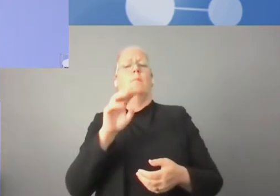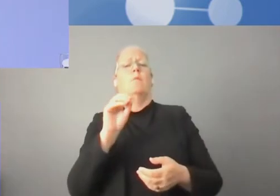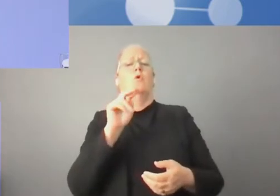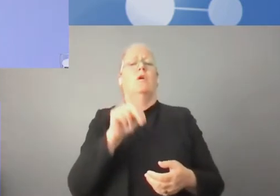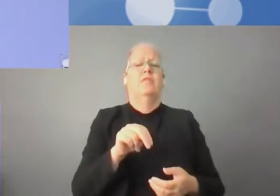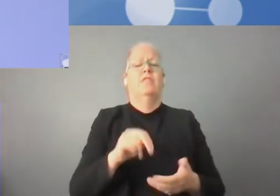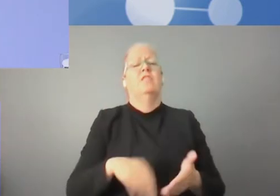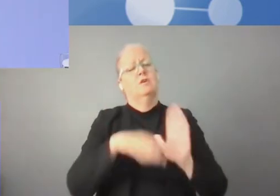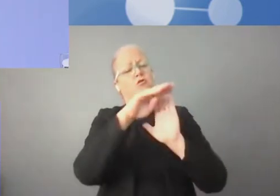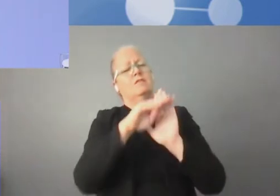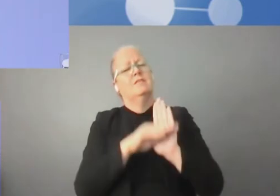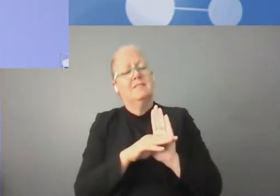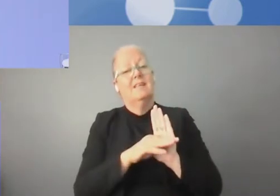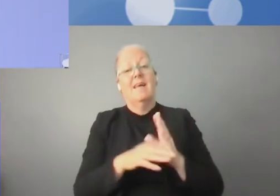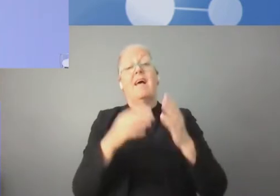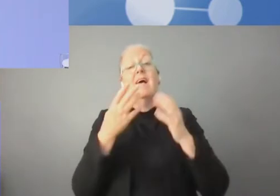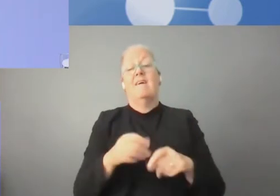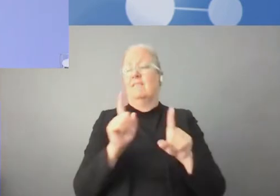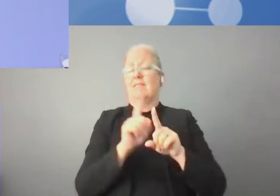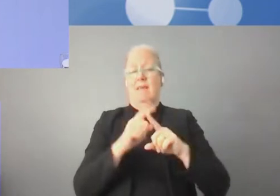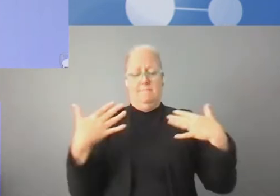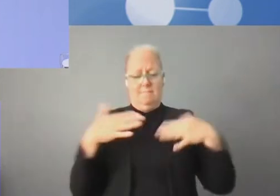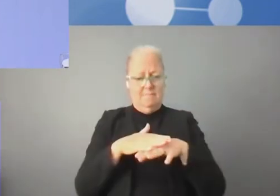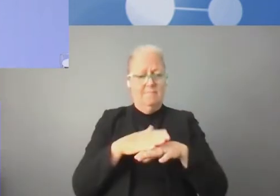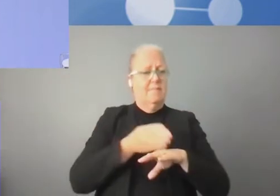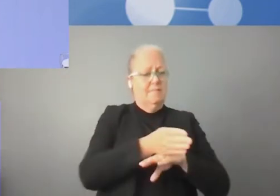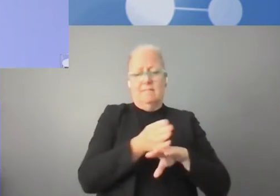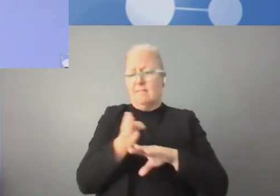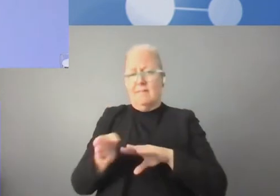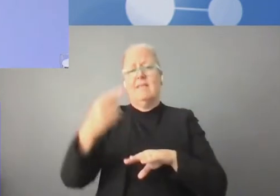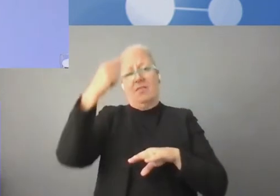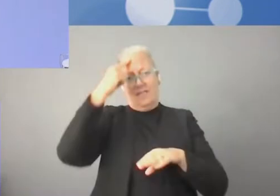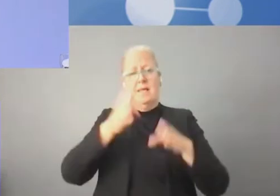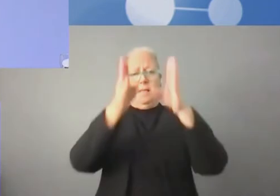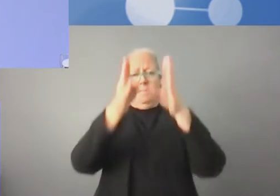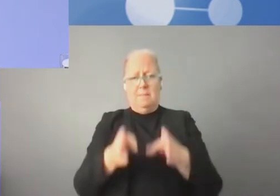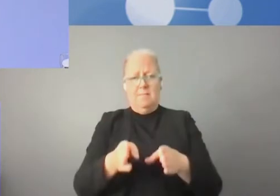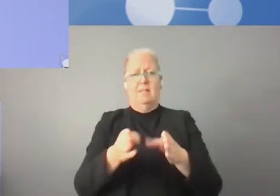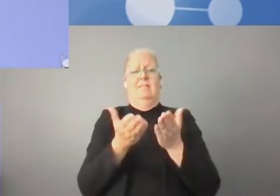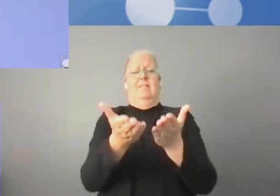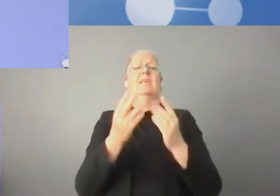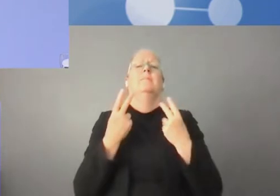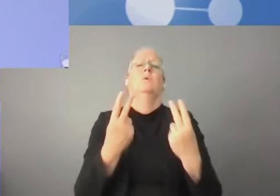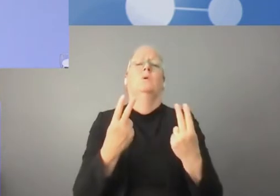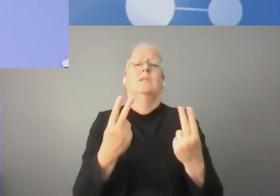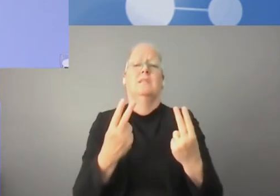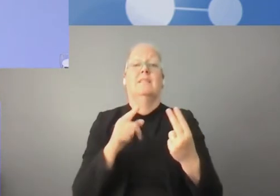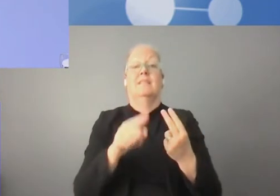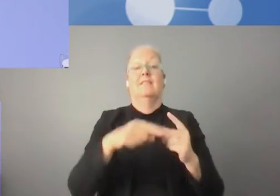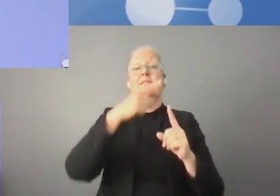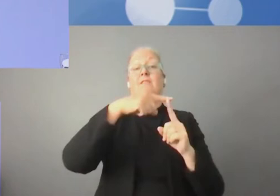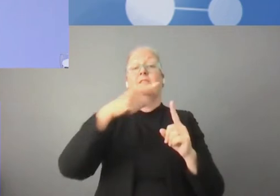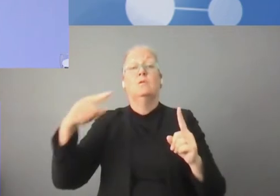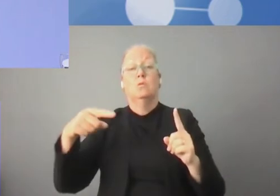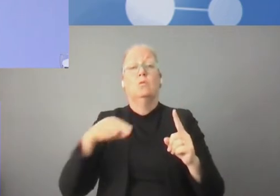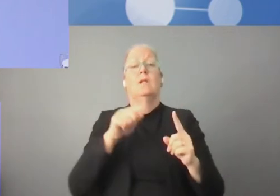自己的方案，在这些方案当中， 可以大家发现最主要的